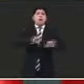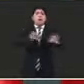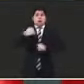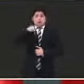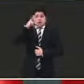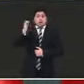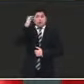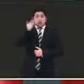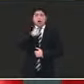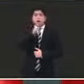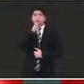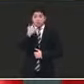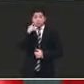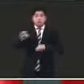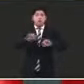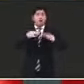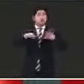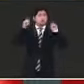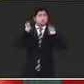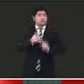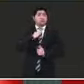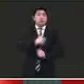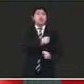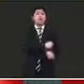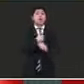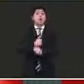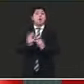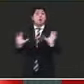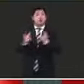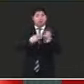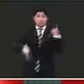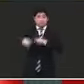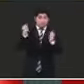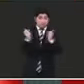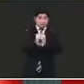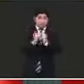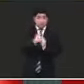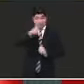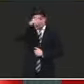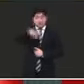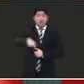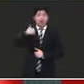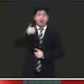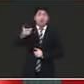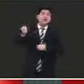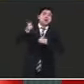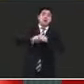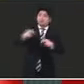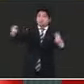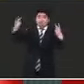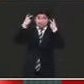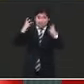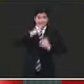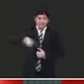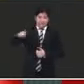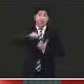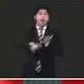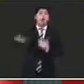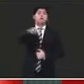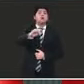yürütüyoruz artık terör örgütleri ile birlikte ülkemize husumet besleyen herkesin